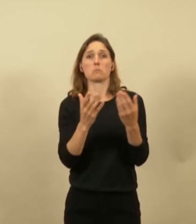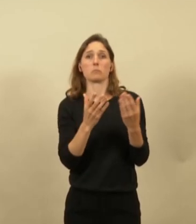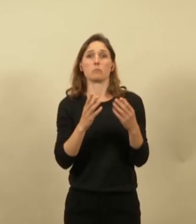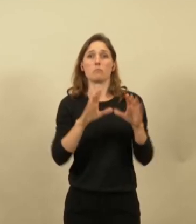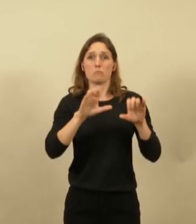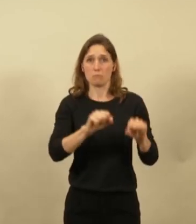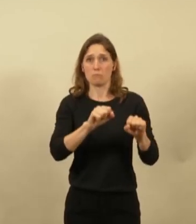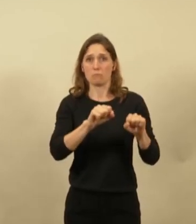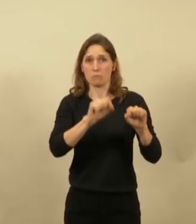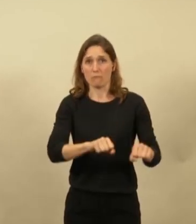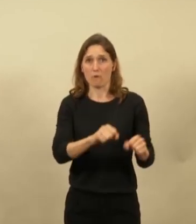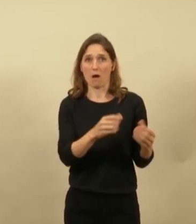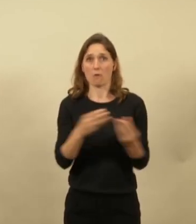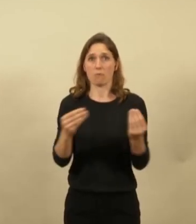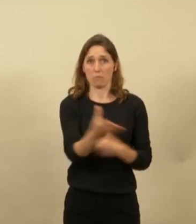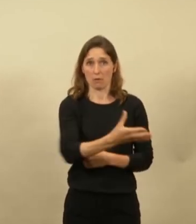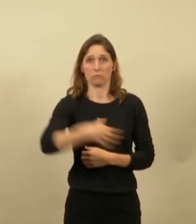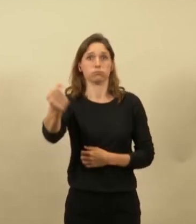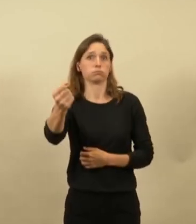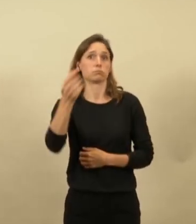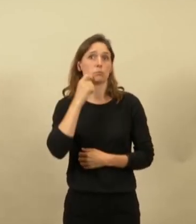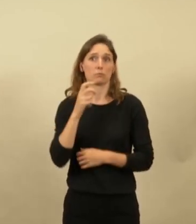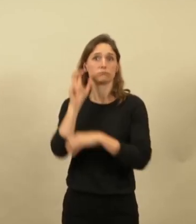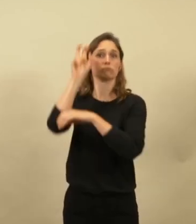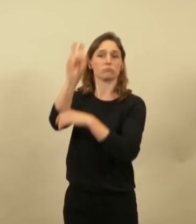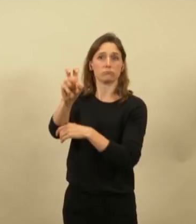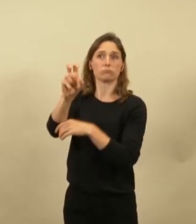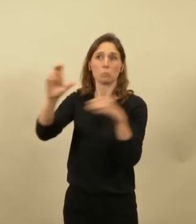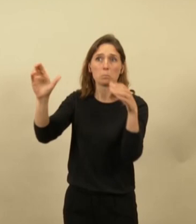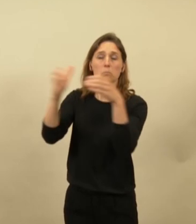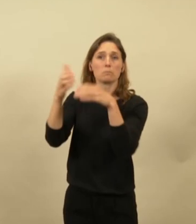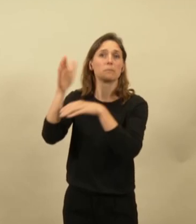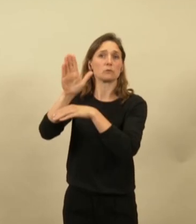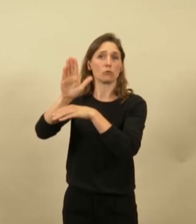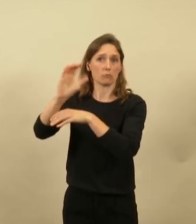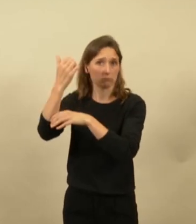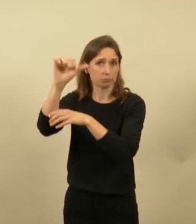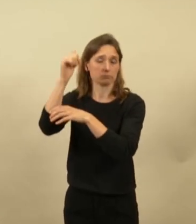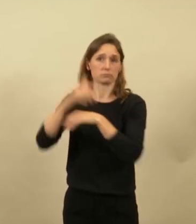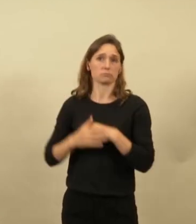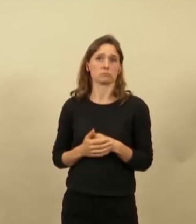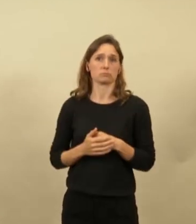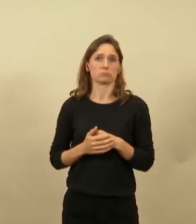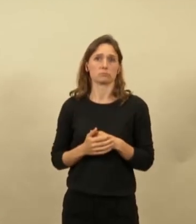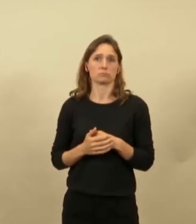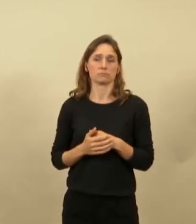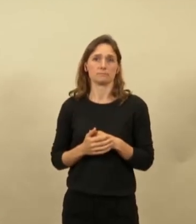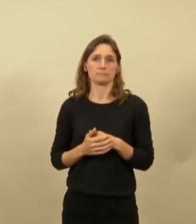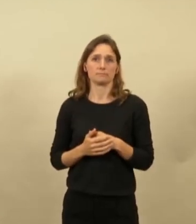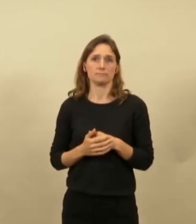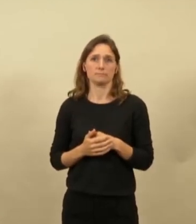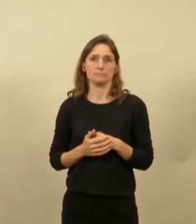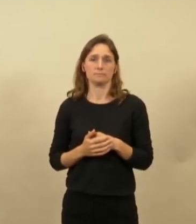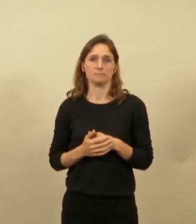des mains du peuple pour naître confié qu'à un seul représentant comme le dispose